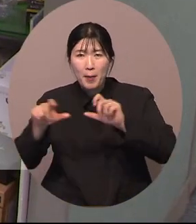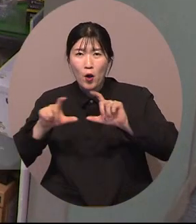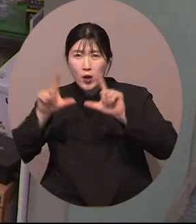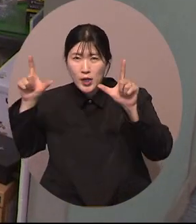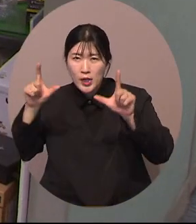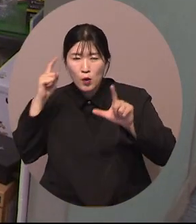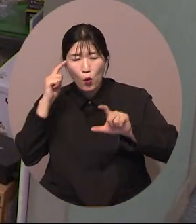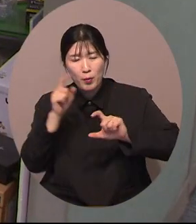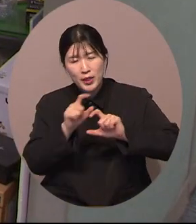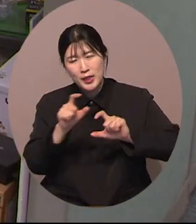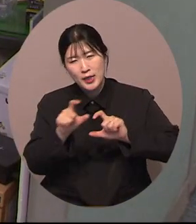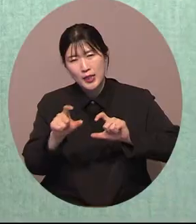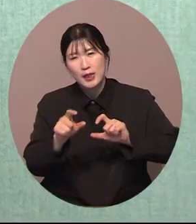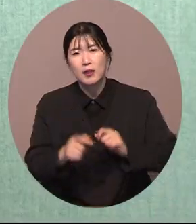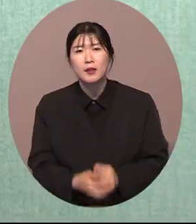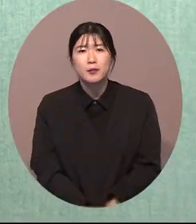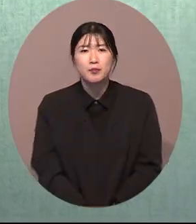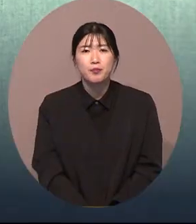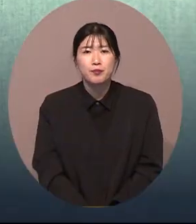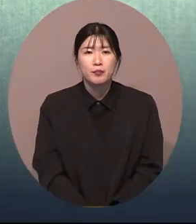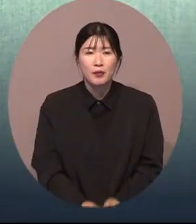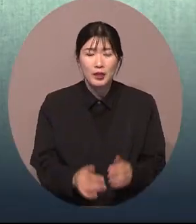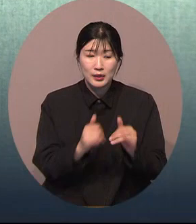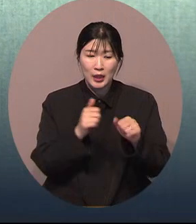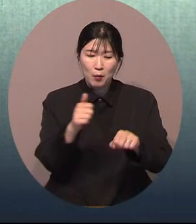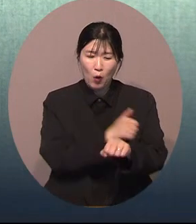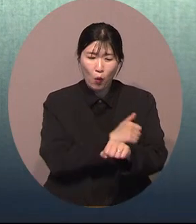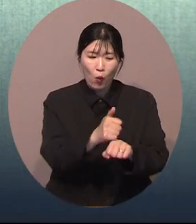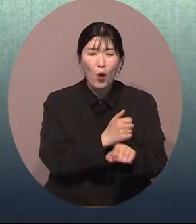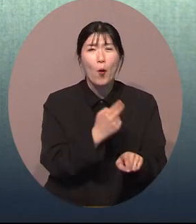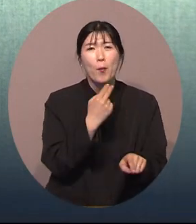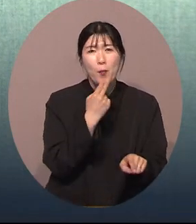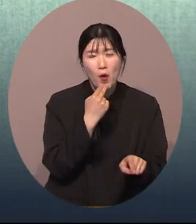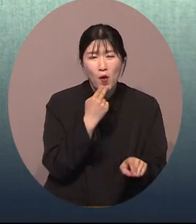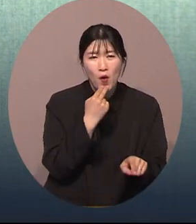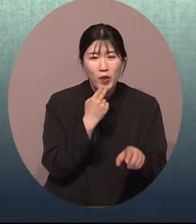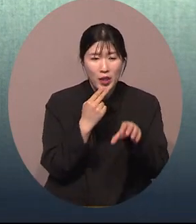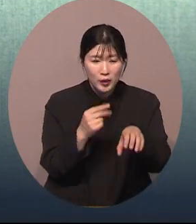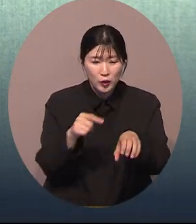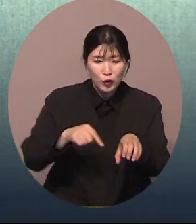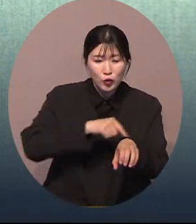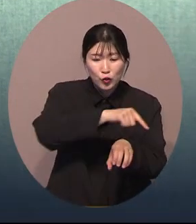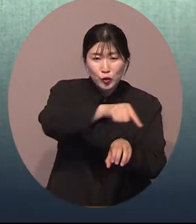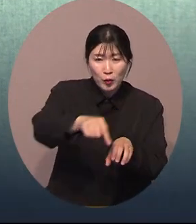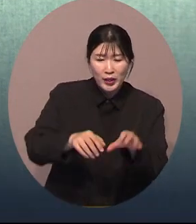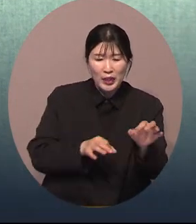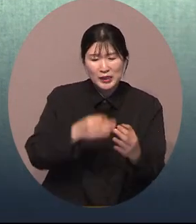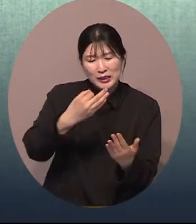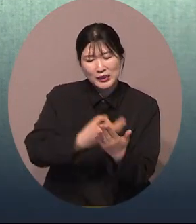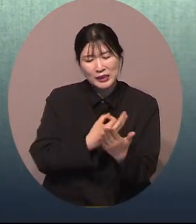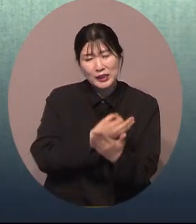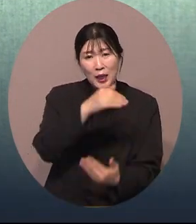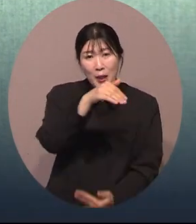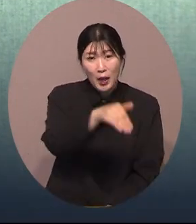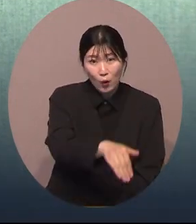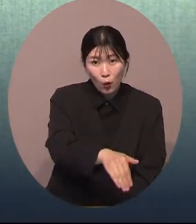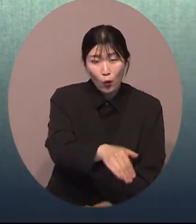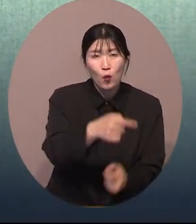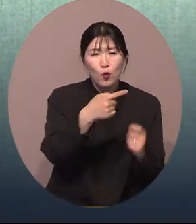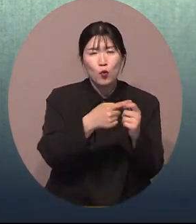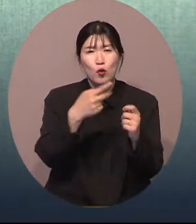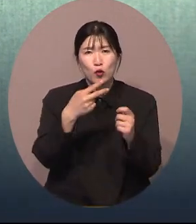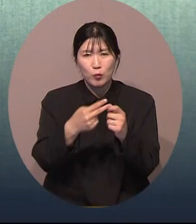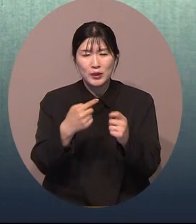방안을 추진 중입니다. 사람들 왔다 갔다 안 하니까 안 하기 때문에 인근 소상공인들 매출도 하락하고 직장 다닌다거나 아니면 1인